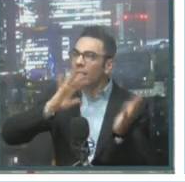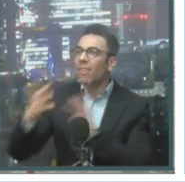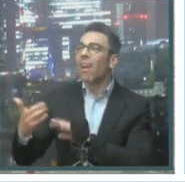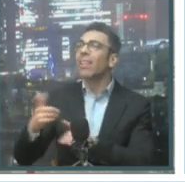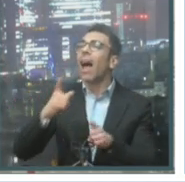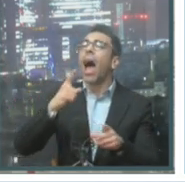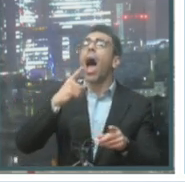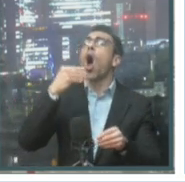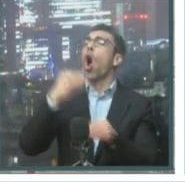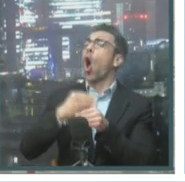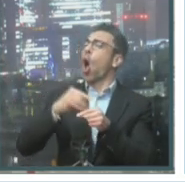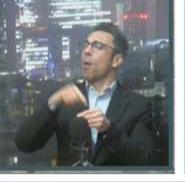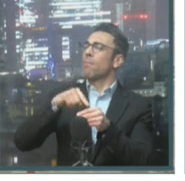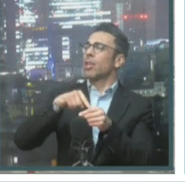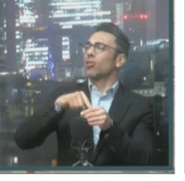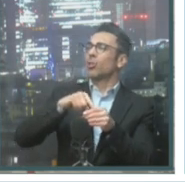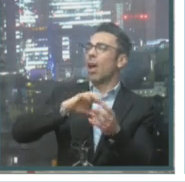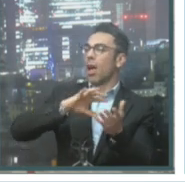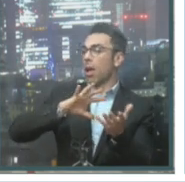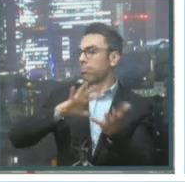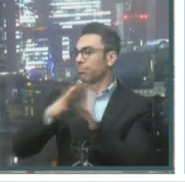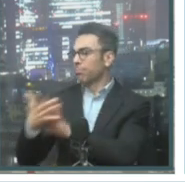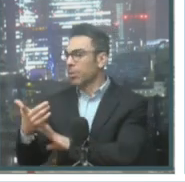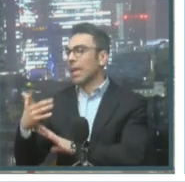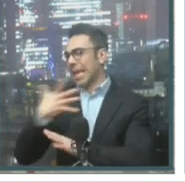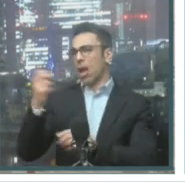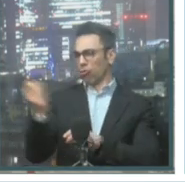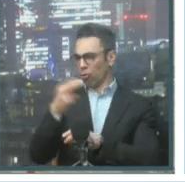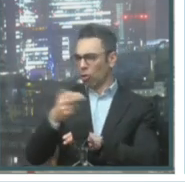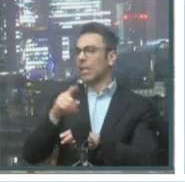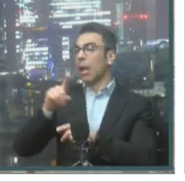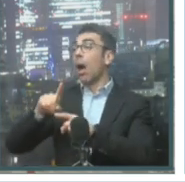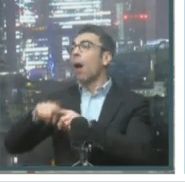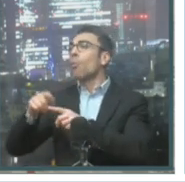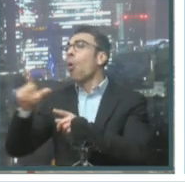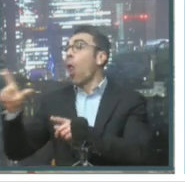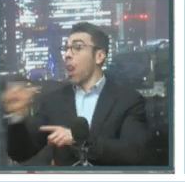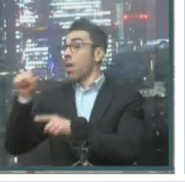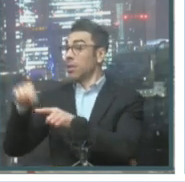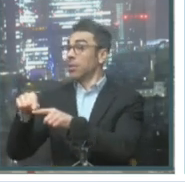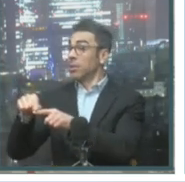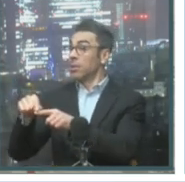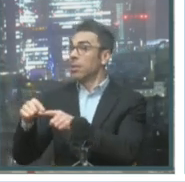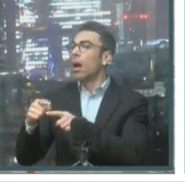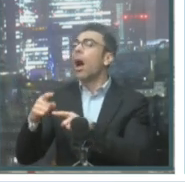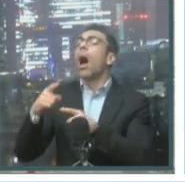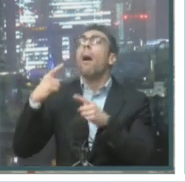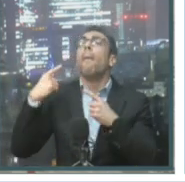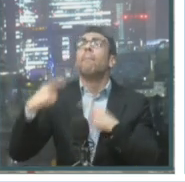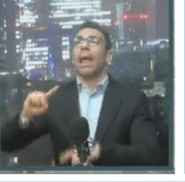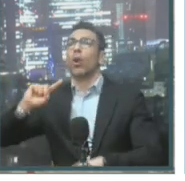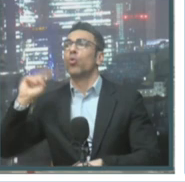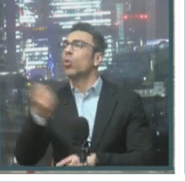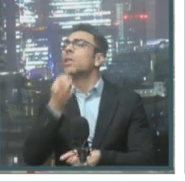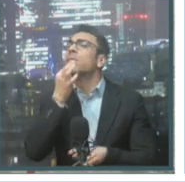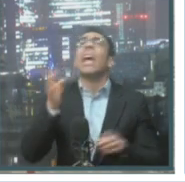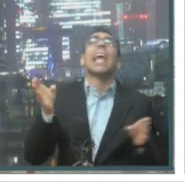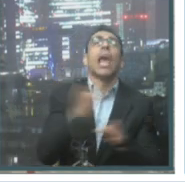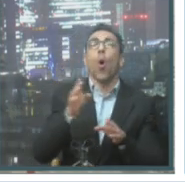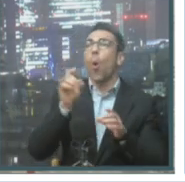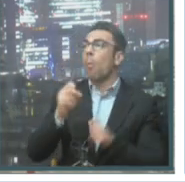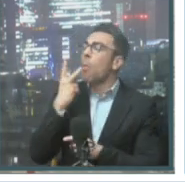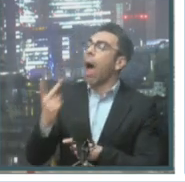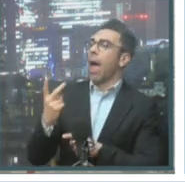questa pubblicità con la lis con i sottotitoli anche in molti casi però per tutti cioè chiunque viaggi da vera leader